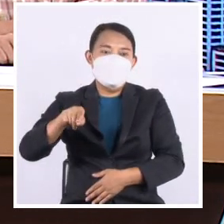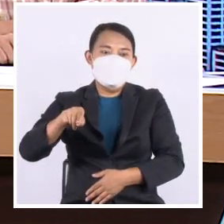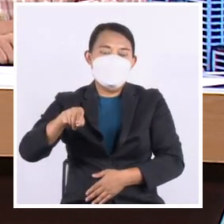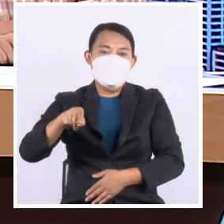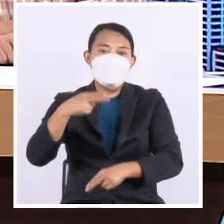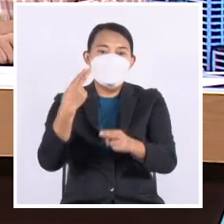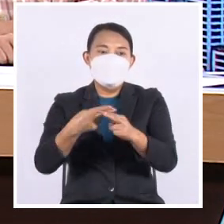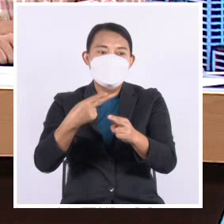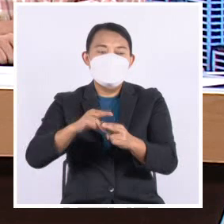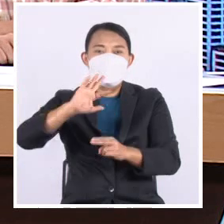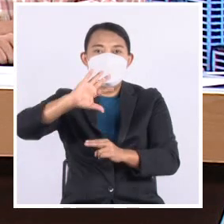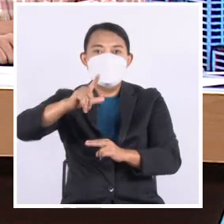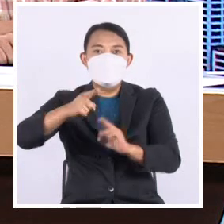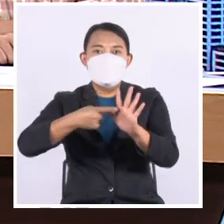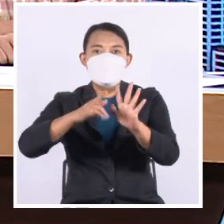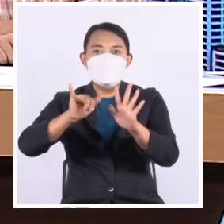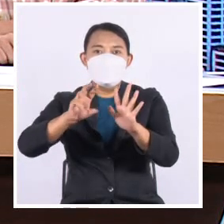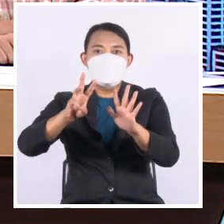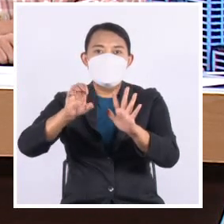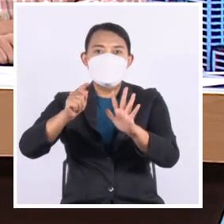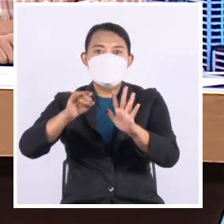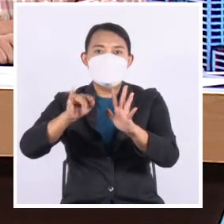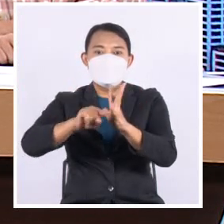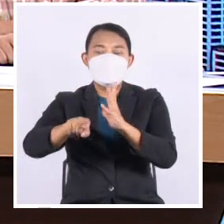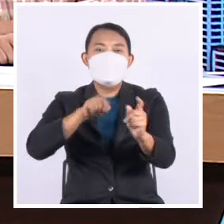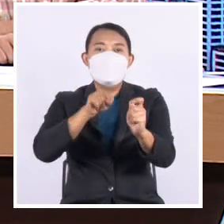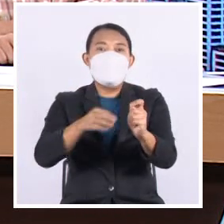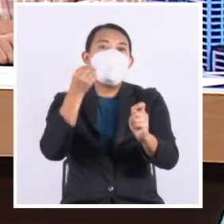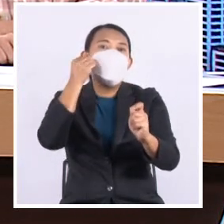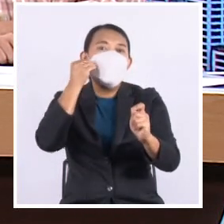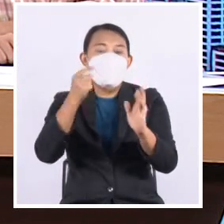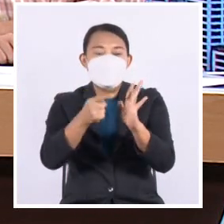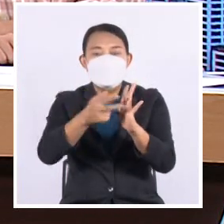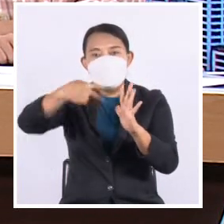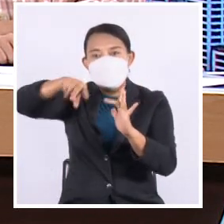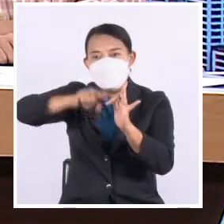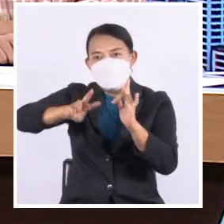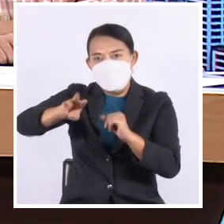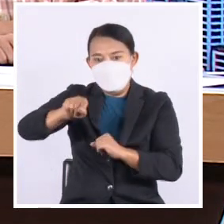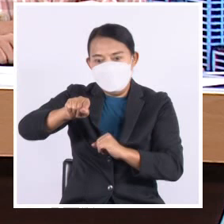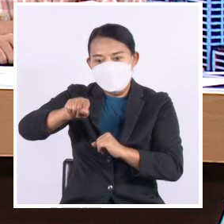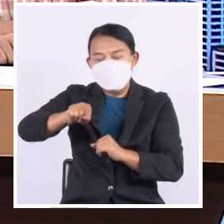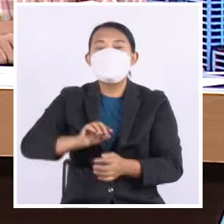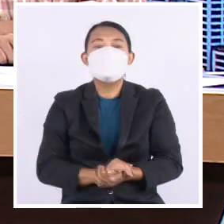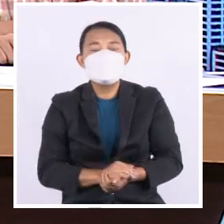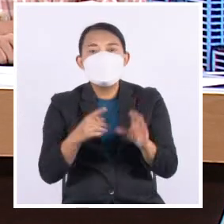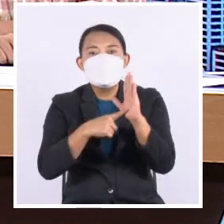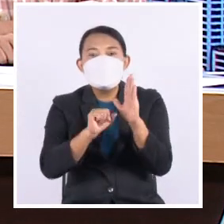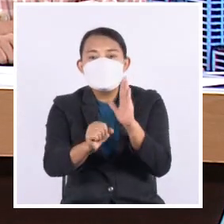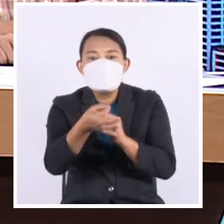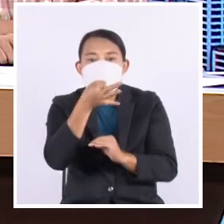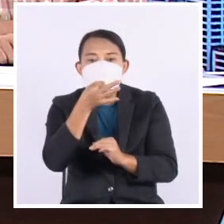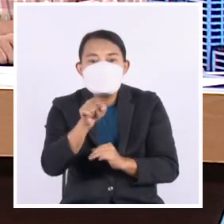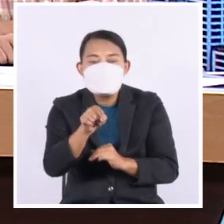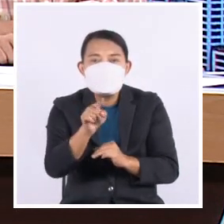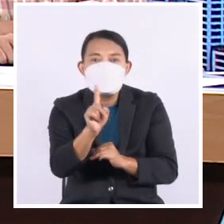ขชัยศรีอยู่ที่อำเภอบ้านแพ้วนะฮะตำบลสวนส้มสมุทรสาครเขาเอามะม่วงคือในสวนเนี่ยมีมะม่วงหลาก